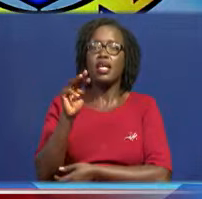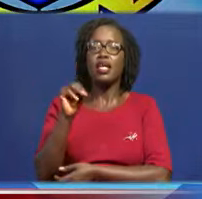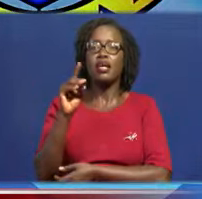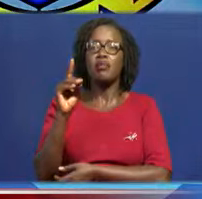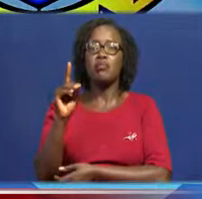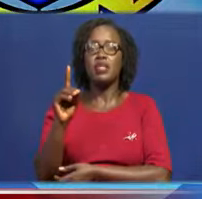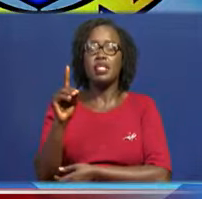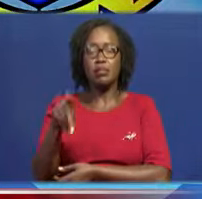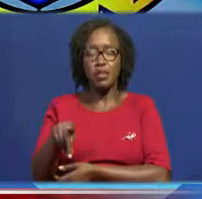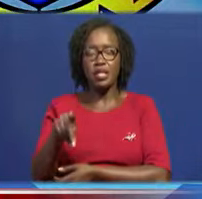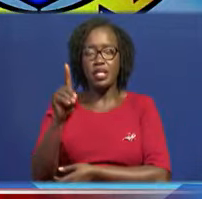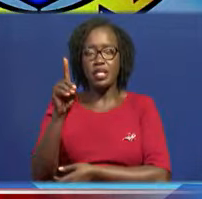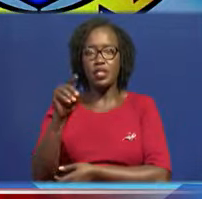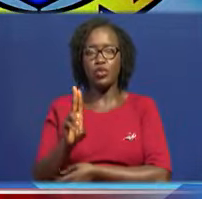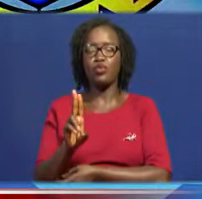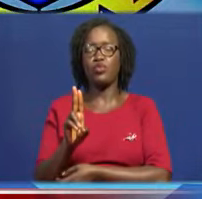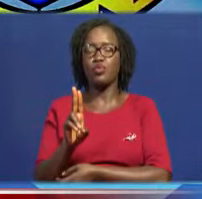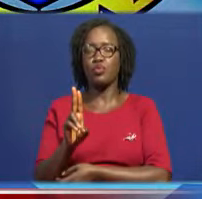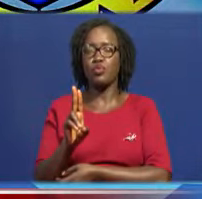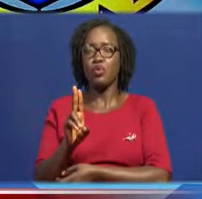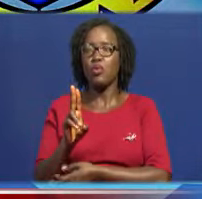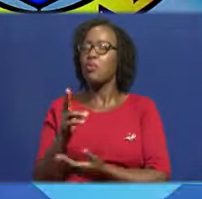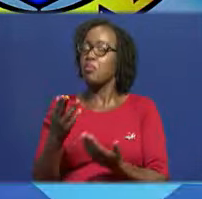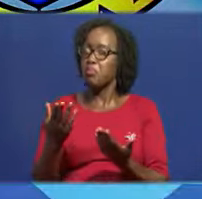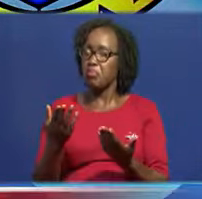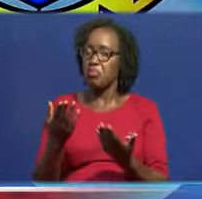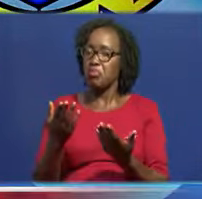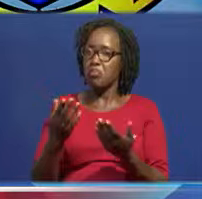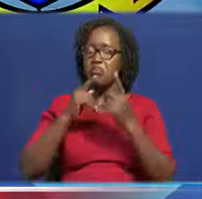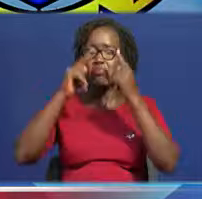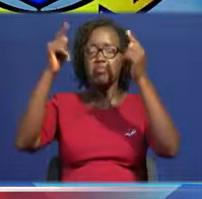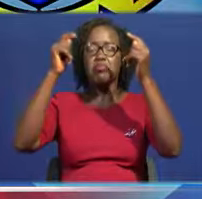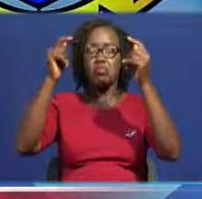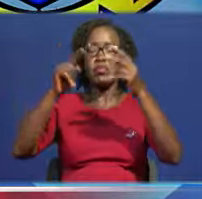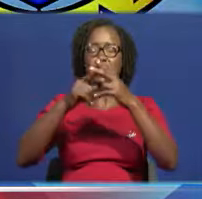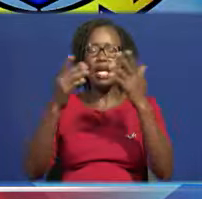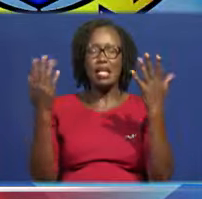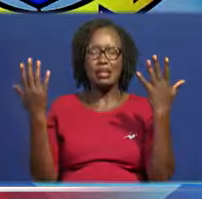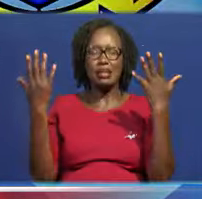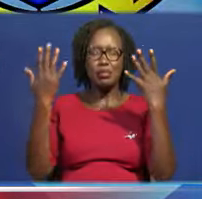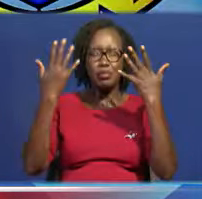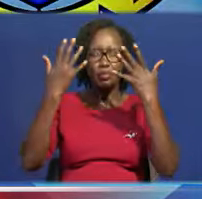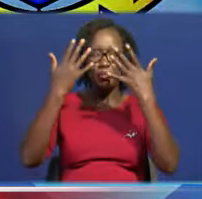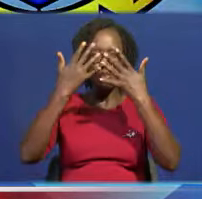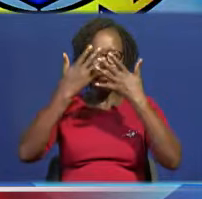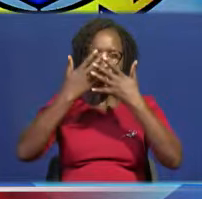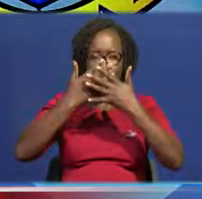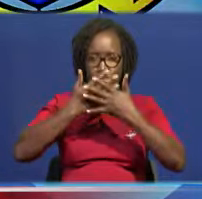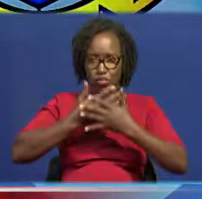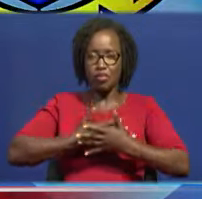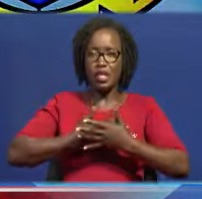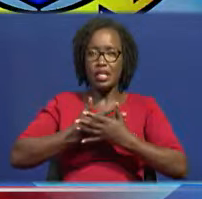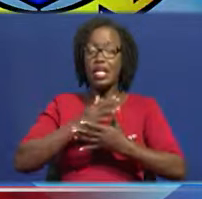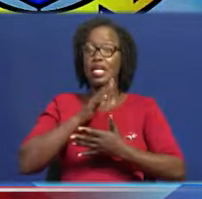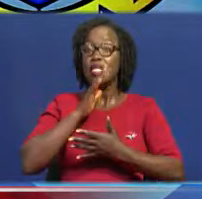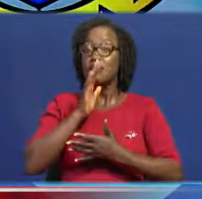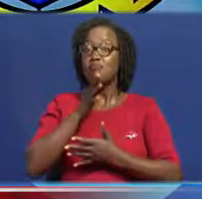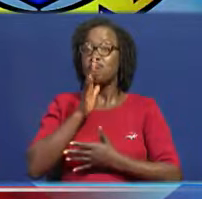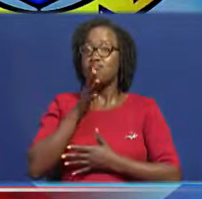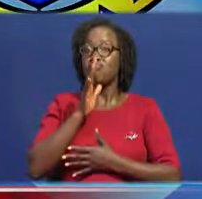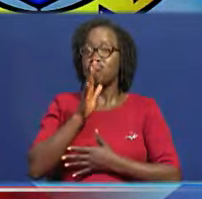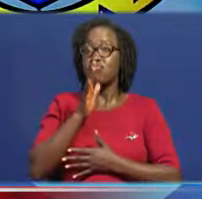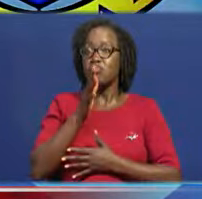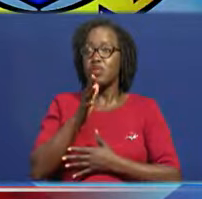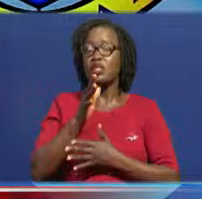wa matibabu na madaktari wa meno kutangaza mgomo kuanzia leo usiku wa manane. Akihutubia wanahabari katika afisi za